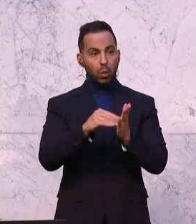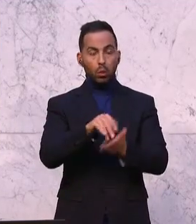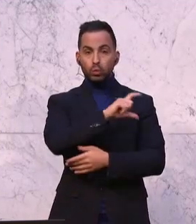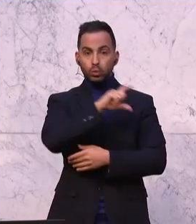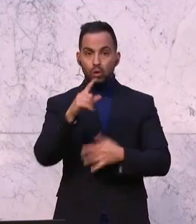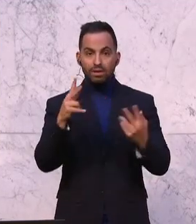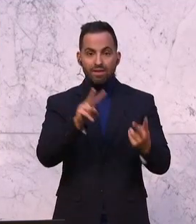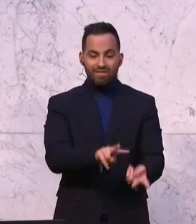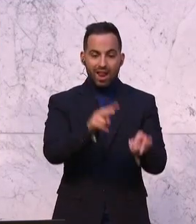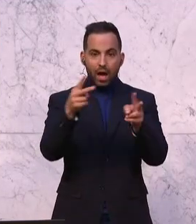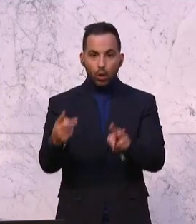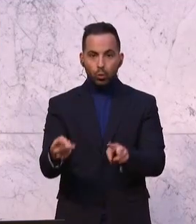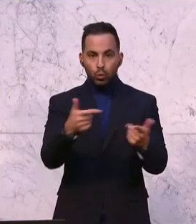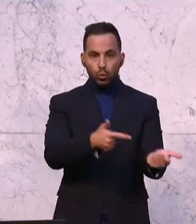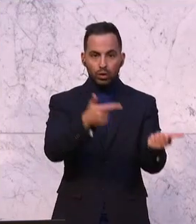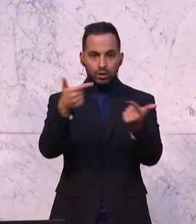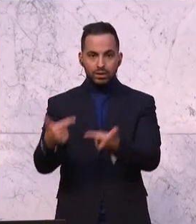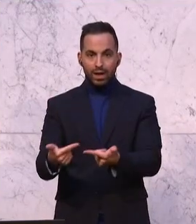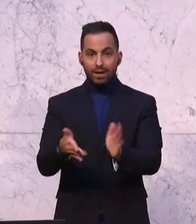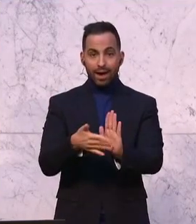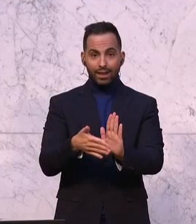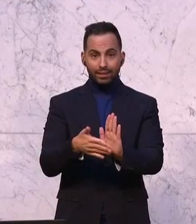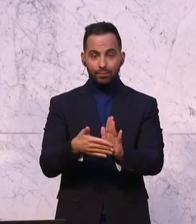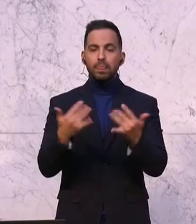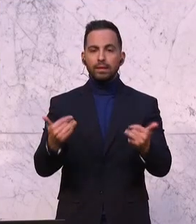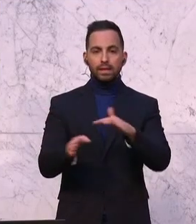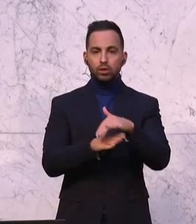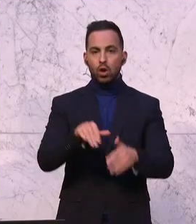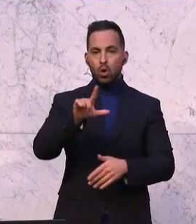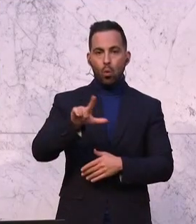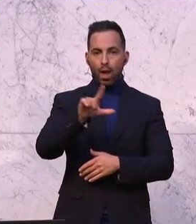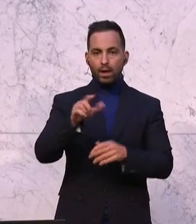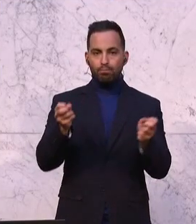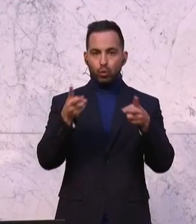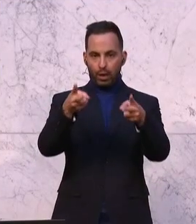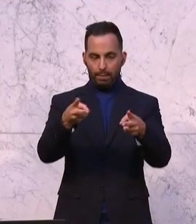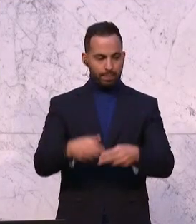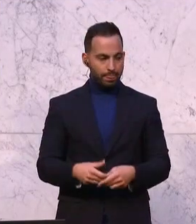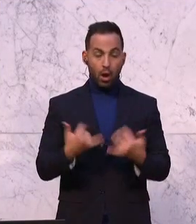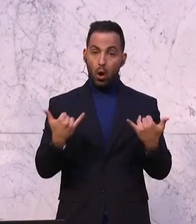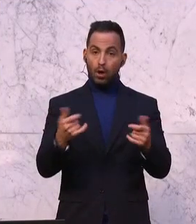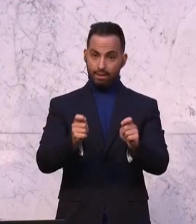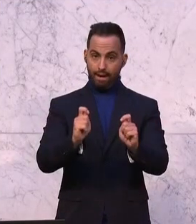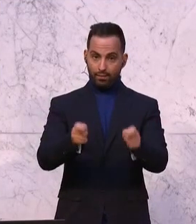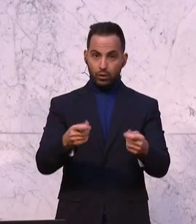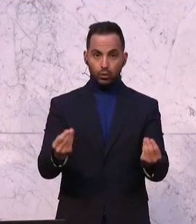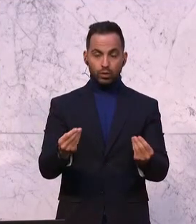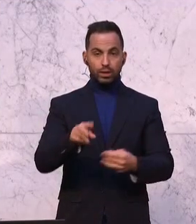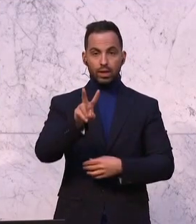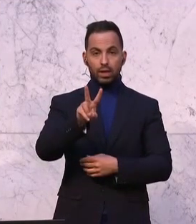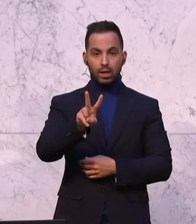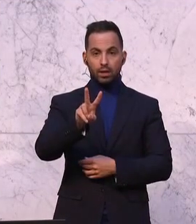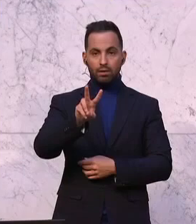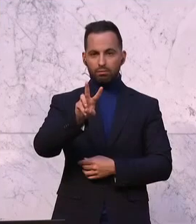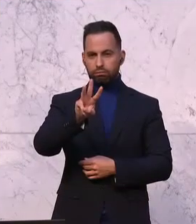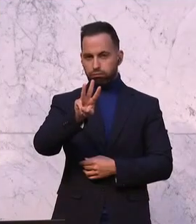die Verlagerungsgarantie. Ja? Und jetzt zur Luegbrücke. Ich bringe da heute den Antrag ein, weil die Wipptaler